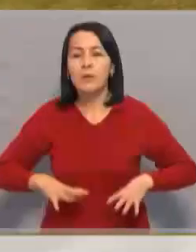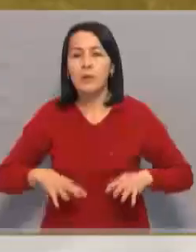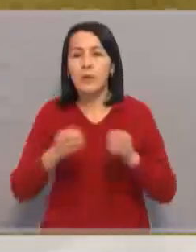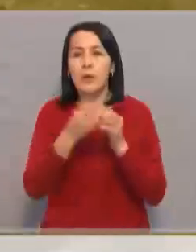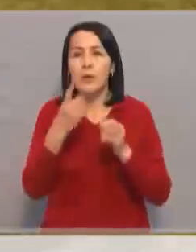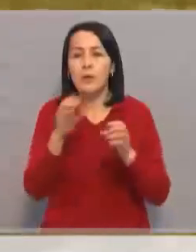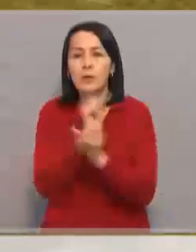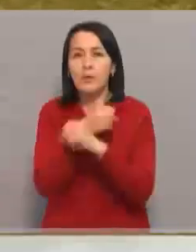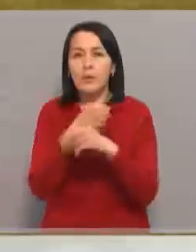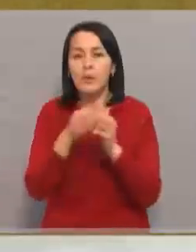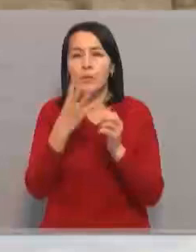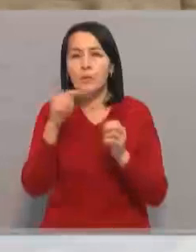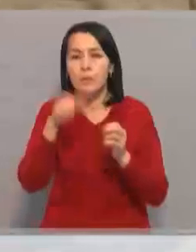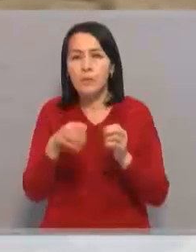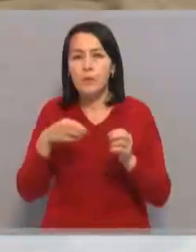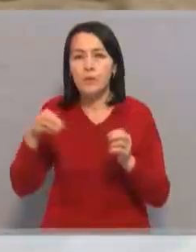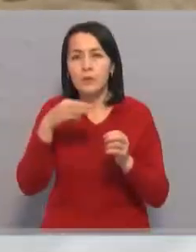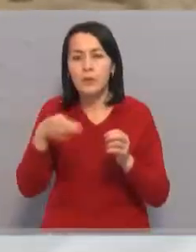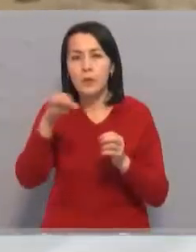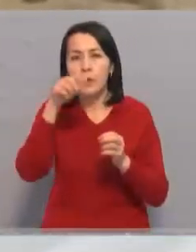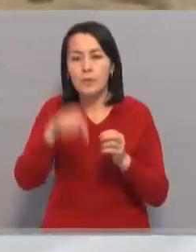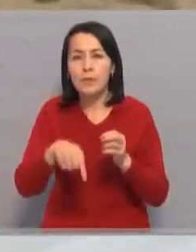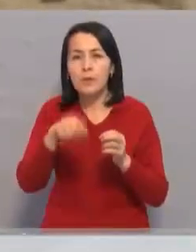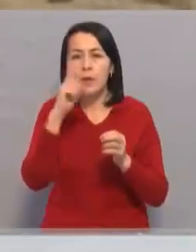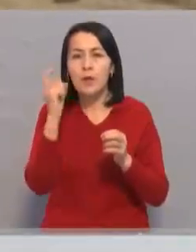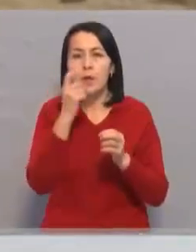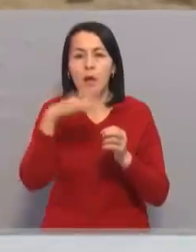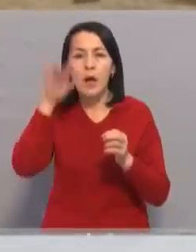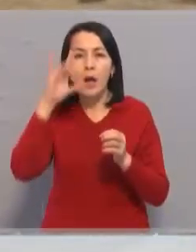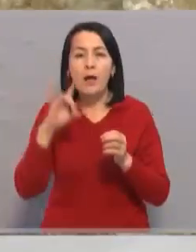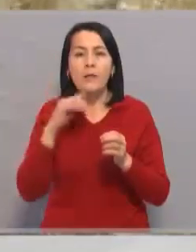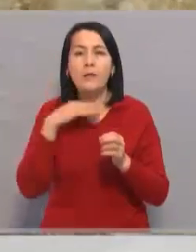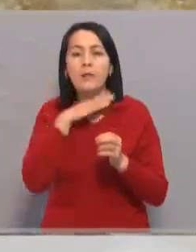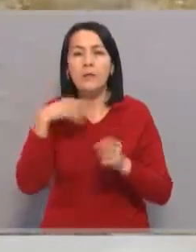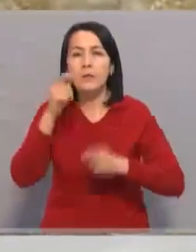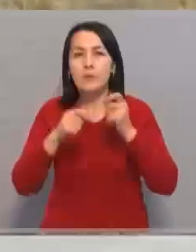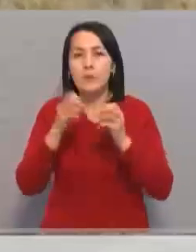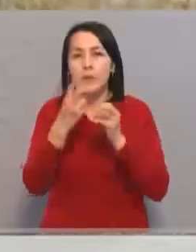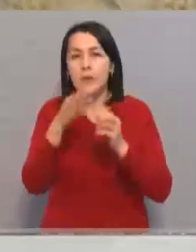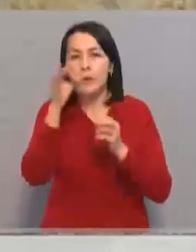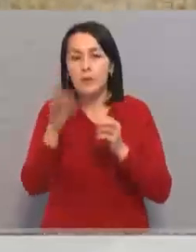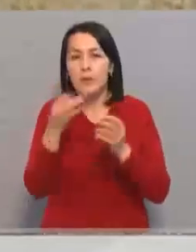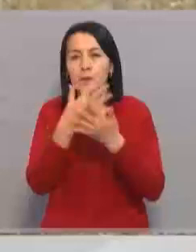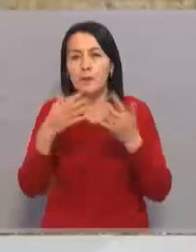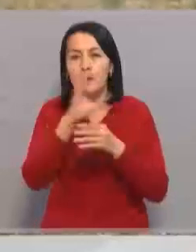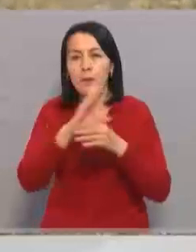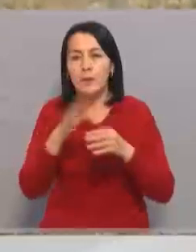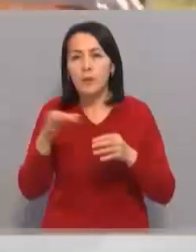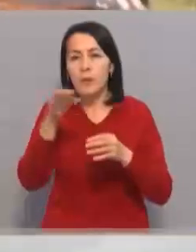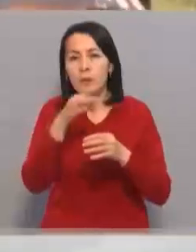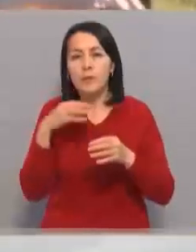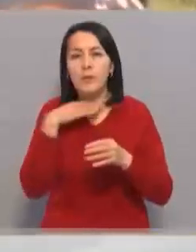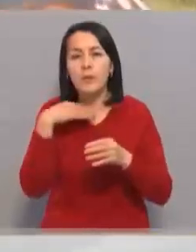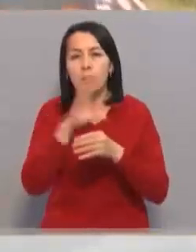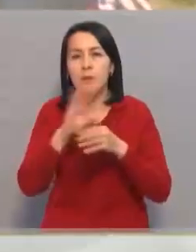жылқының 11%, түйенің 15% біздің өңір еншісінде. Жергілікті шаруалар Қазақстандағы ет пен сүттің 12%-ын өндірген. Облыс ет экспорты